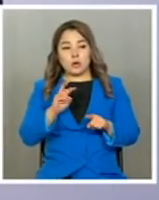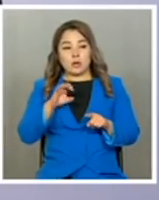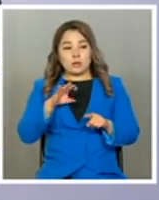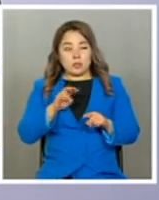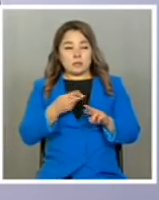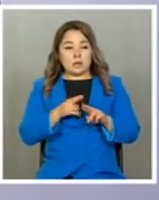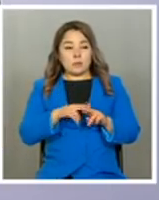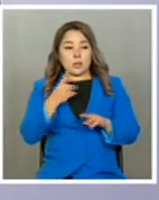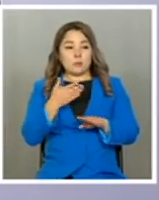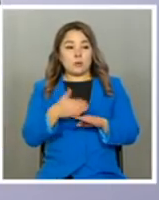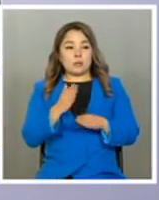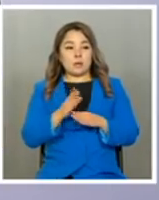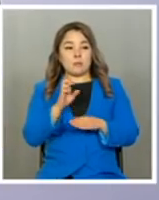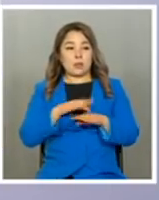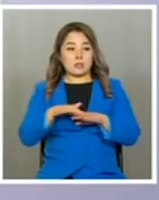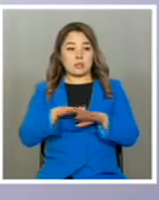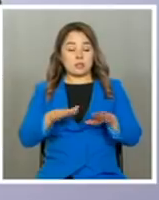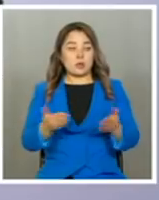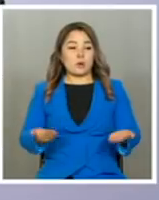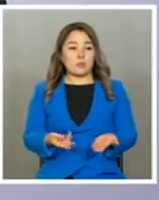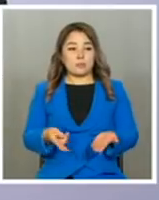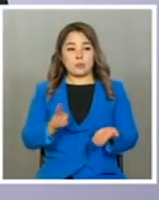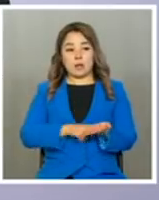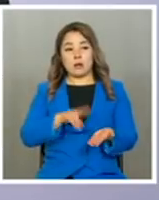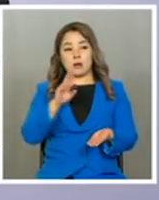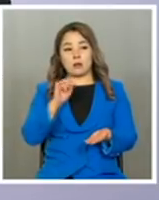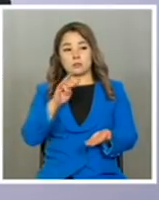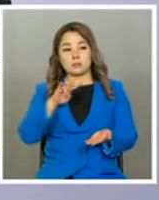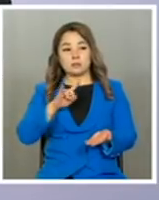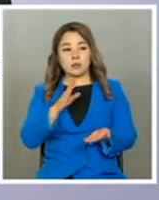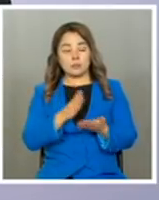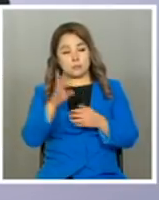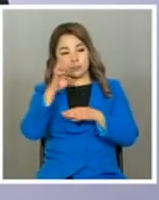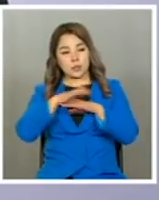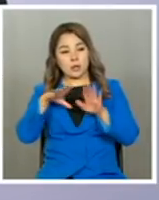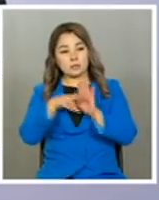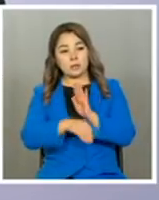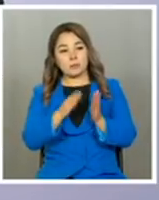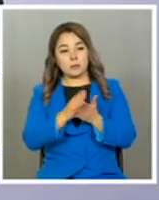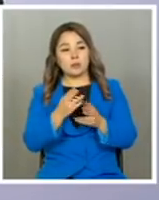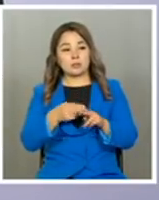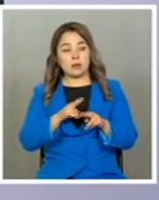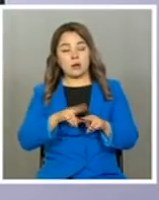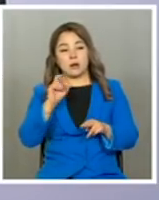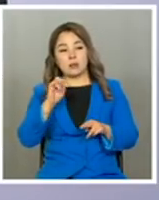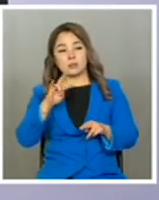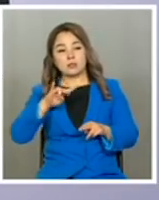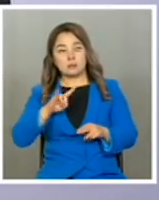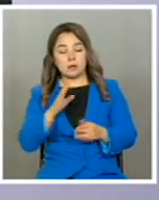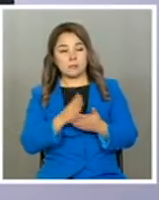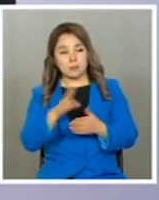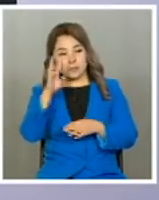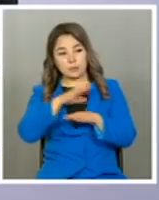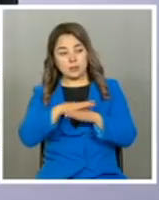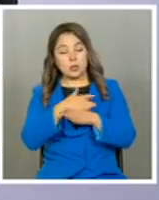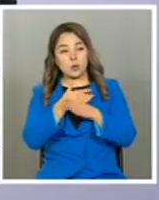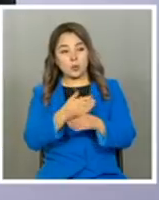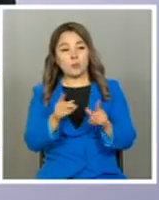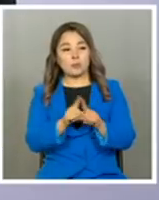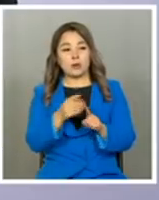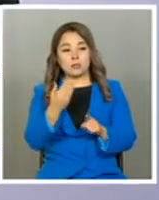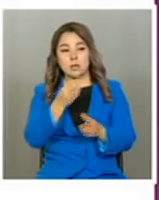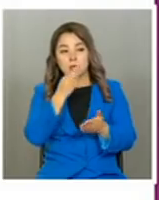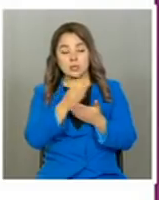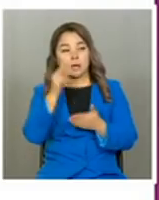бөлігі батысқа қарай қоныс аударып, қаңлы мемлекетінің құрамына енеді. Яғни қаңлы мемлекетінің көмегінің арқасында